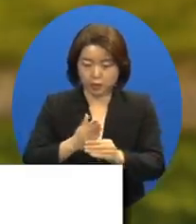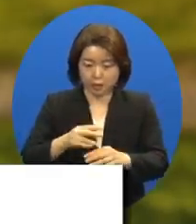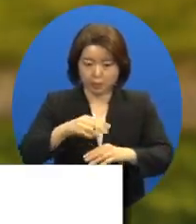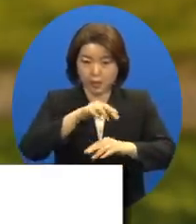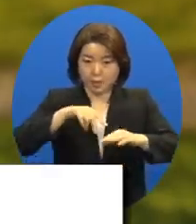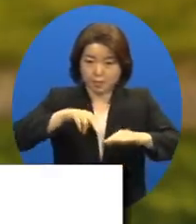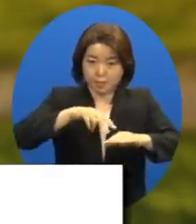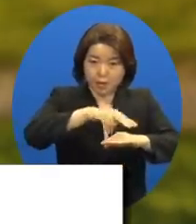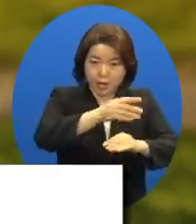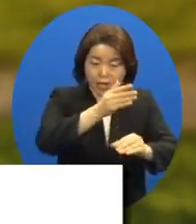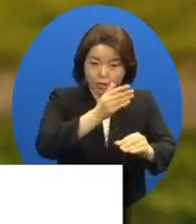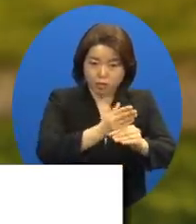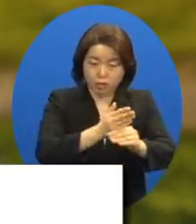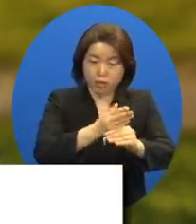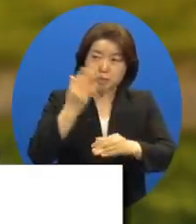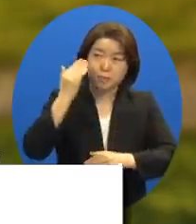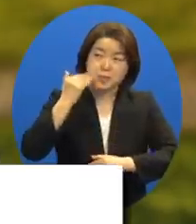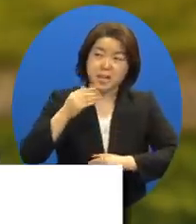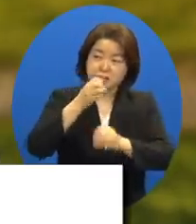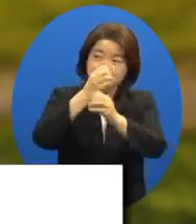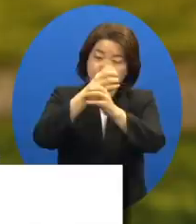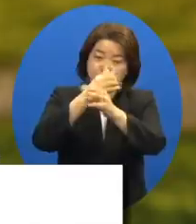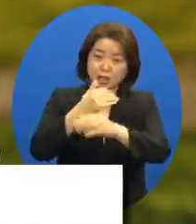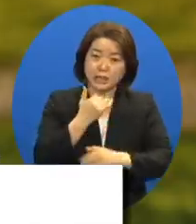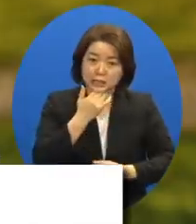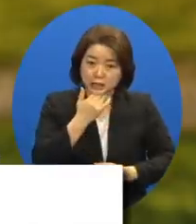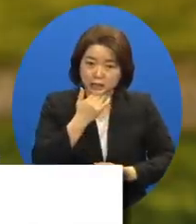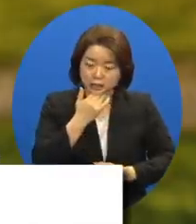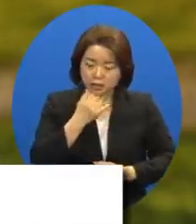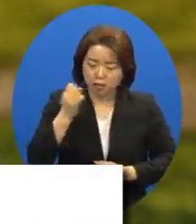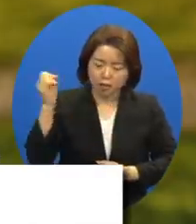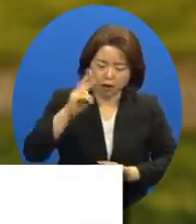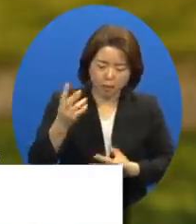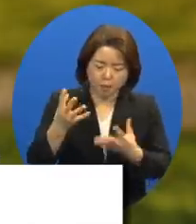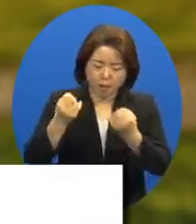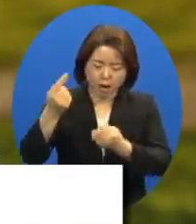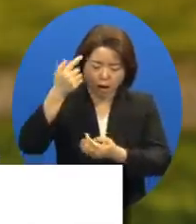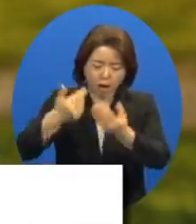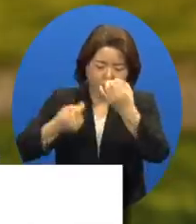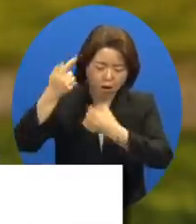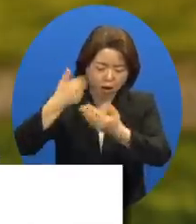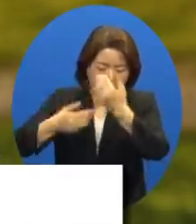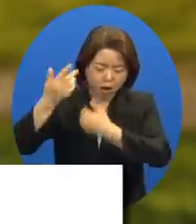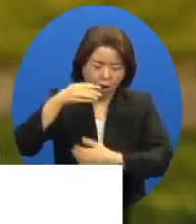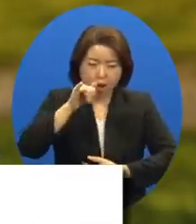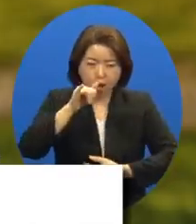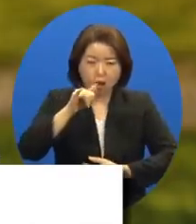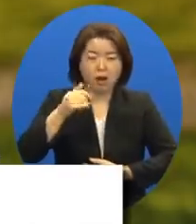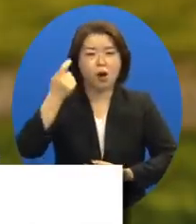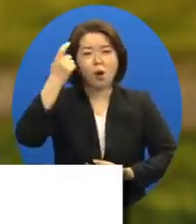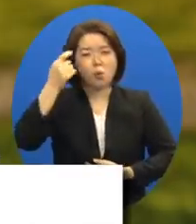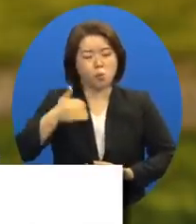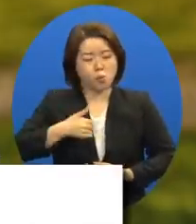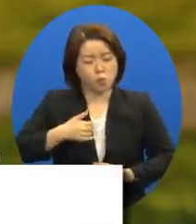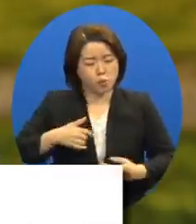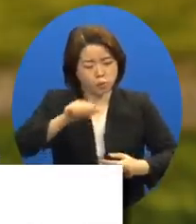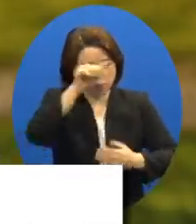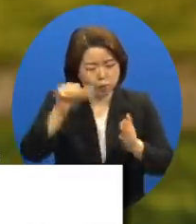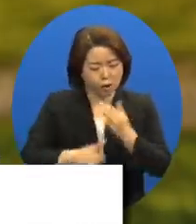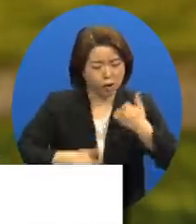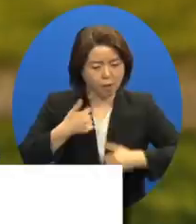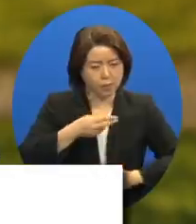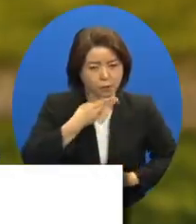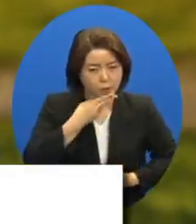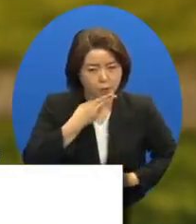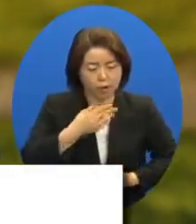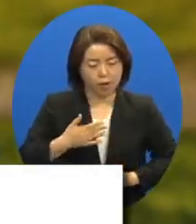파란 신호등이 기다리고 있을 때 갑자기 수많은 질문들이 떠올랐습니다 왜 내 인생은 기쁘지 않지 나는